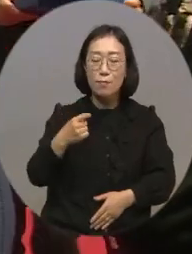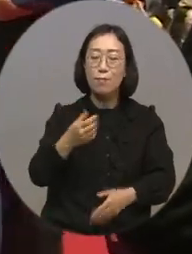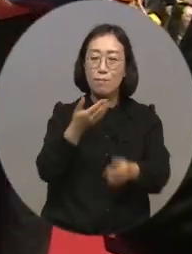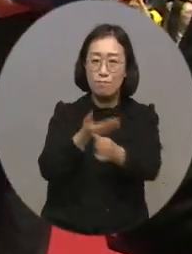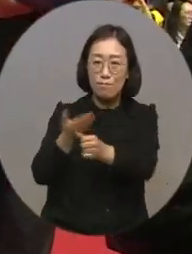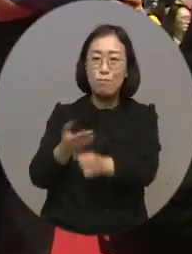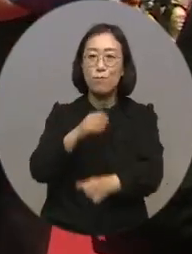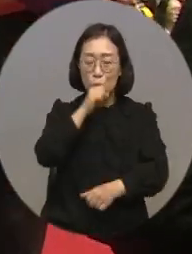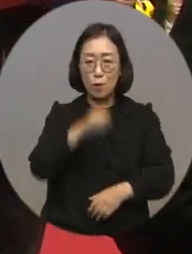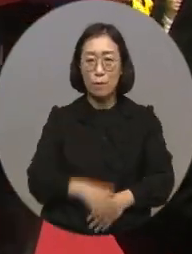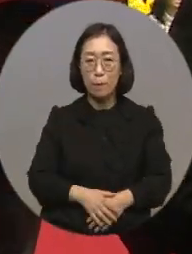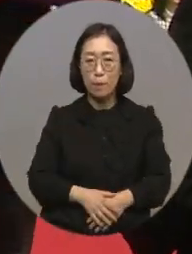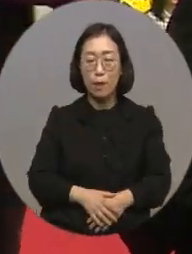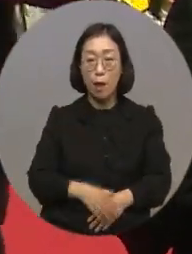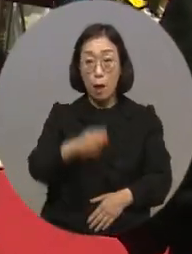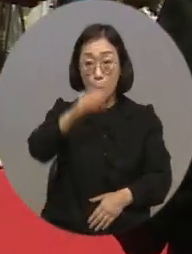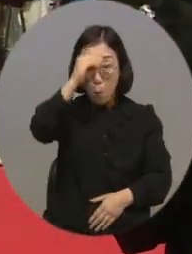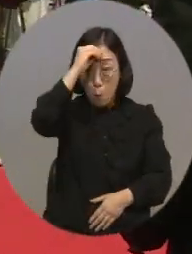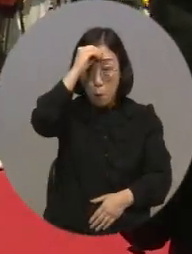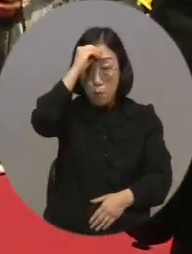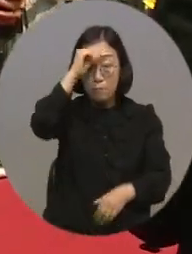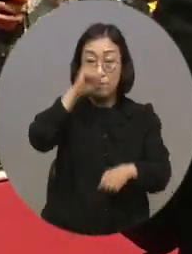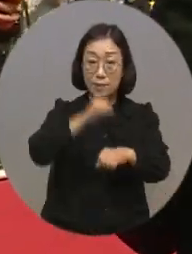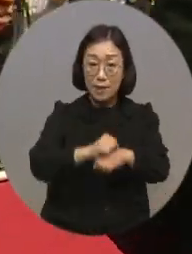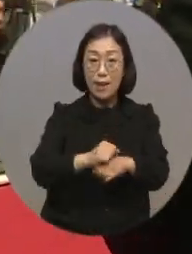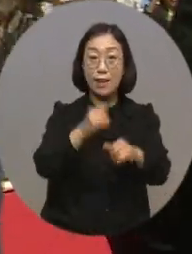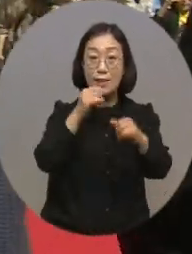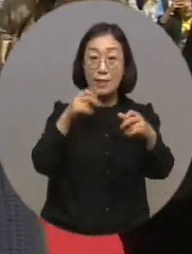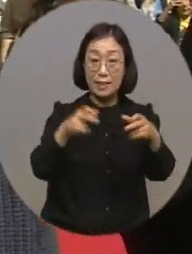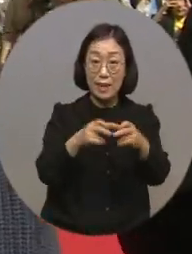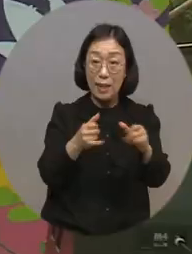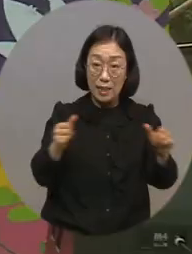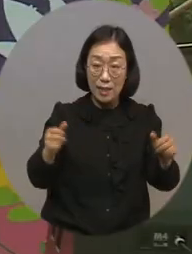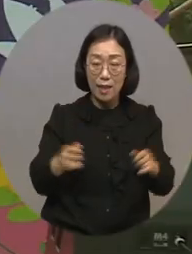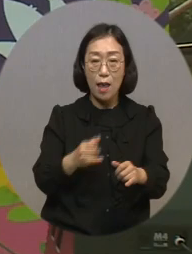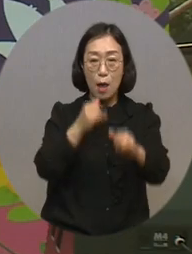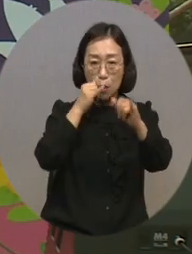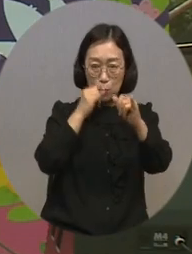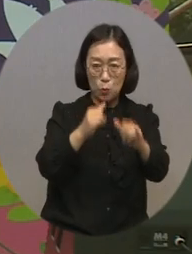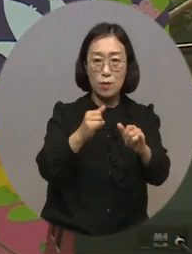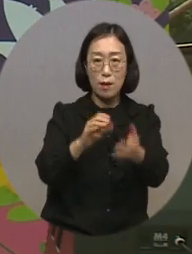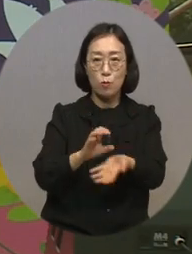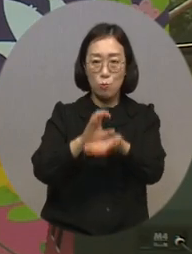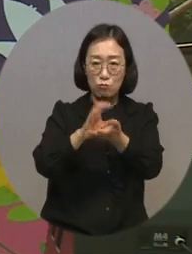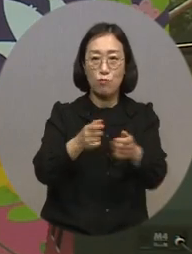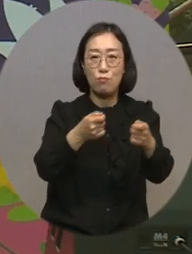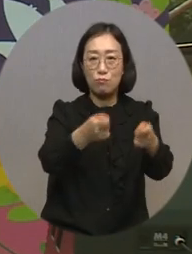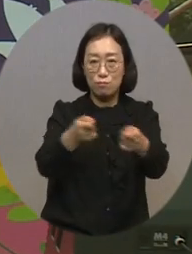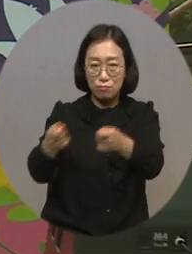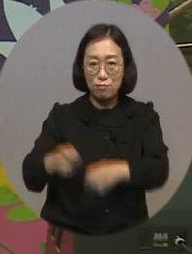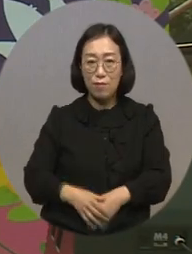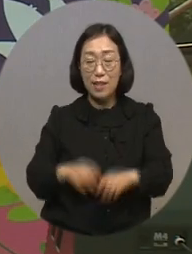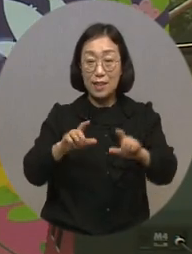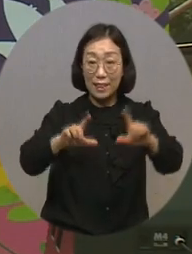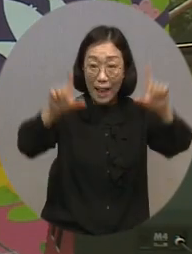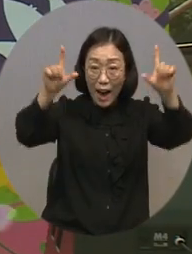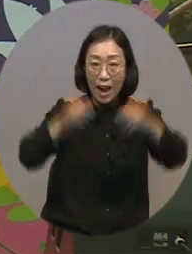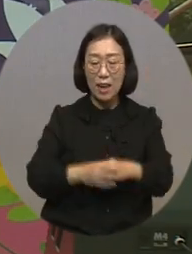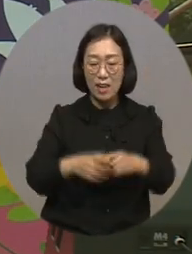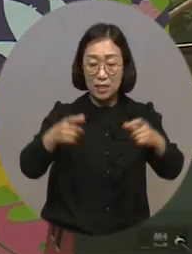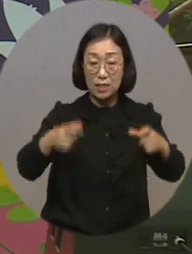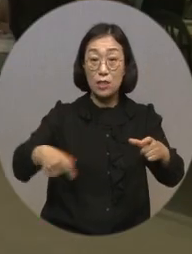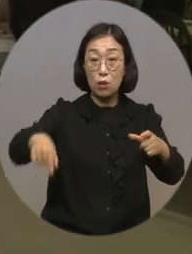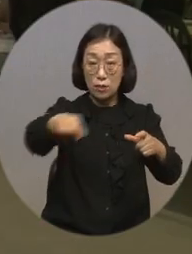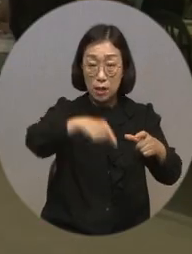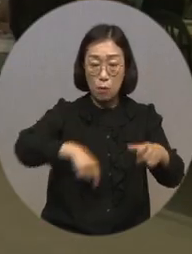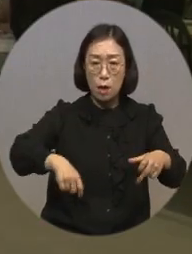사회 귀감이 된 장애인에게 서울시 복지상과 표창을 시상하기도 했습니다. 이날 현장에는 지역사회